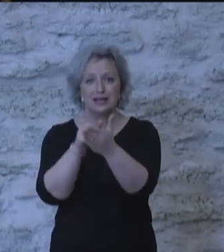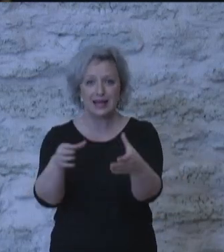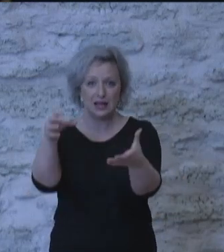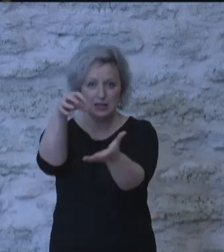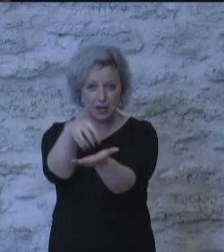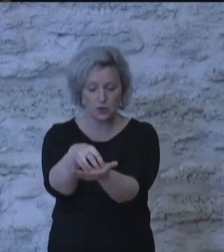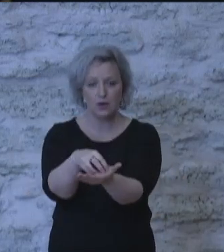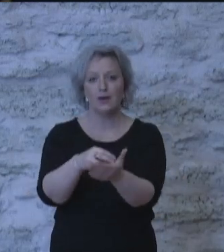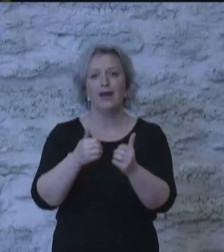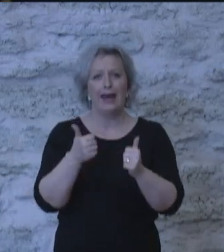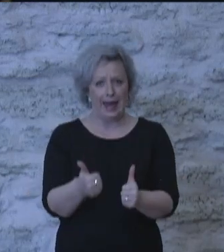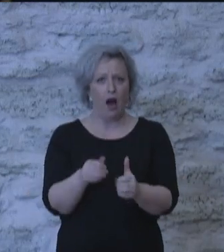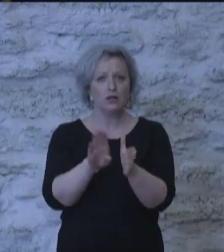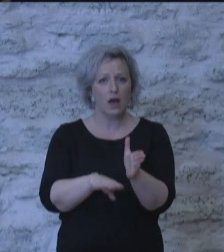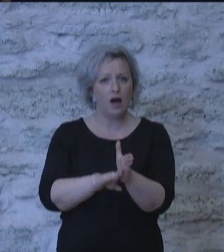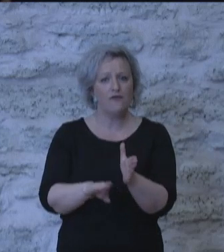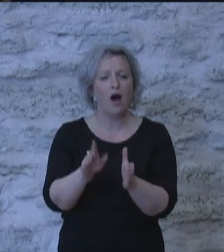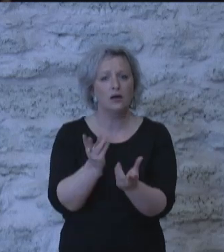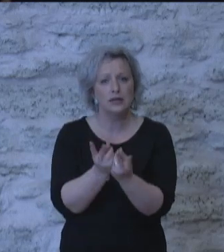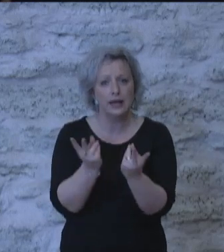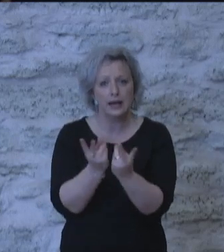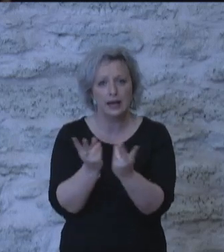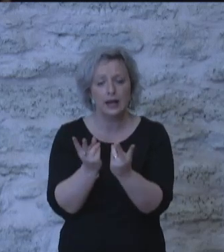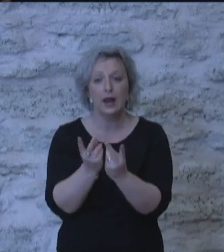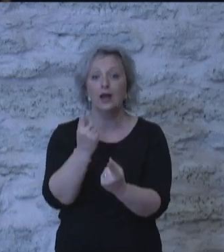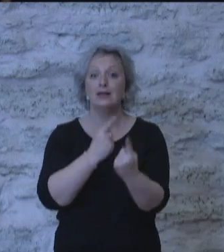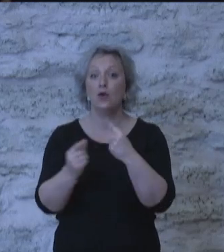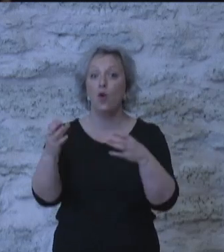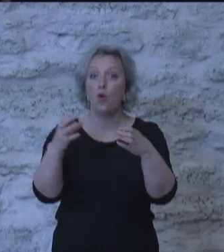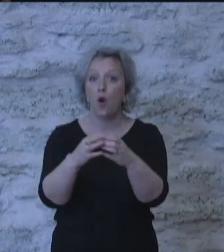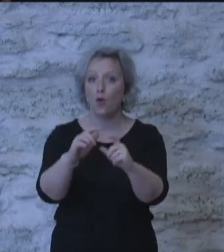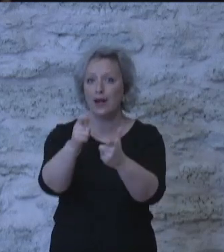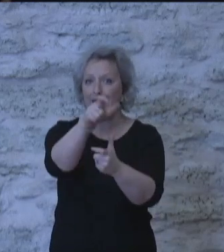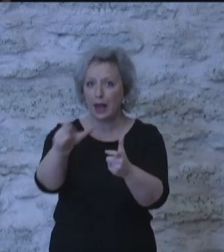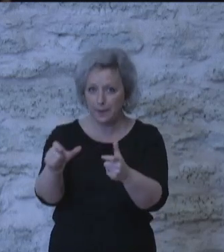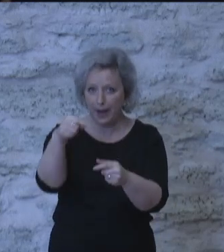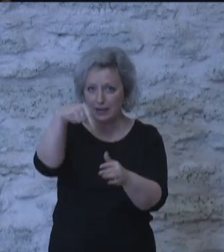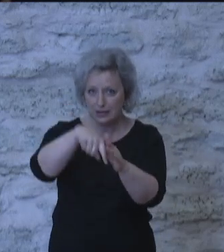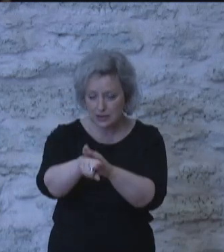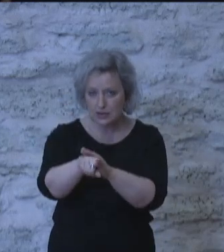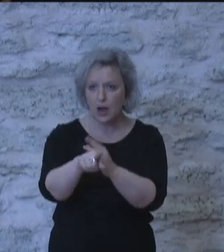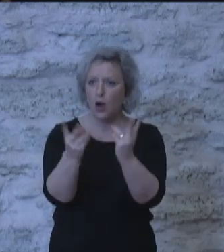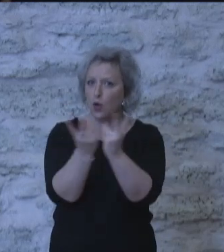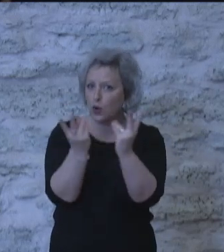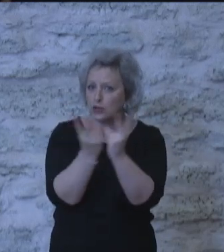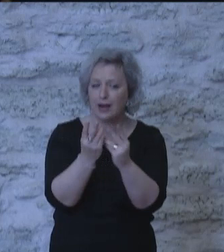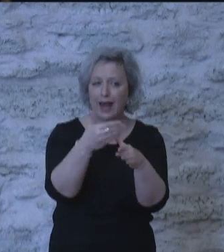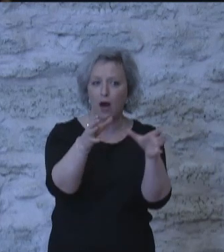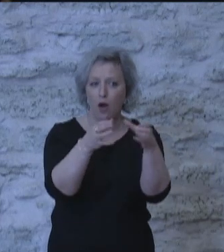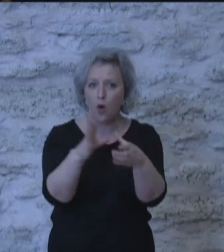alati, et maailu edendamise sihtasutuse nõukogude liikmetest, sõltumata sellest, milline on lipp, jäävad